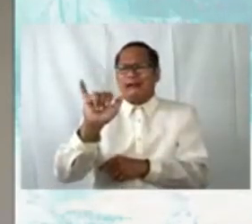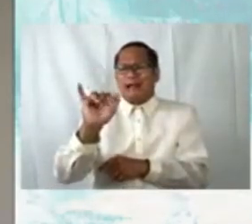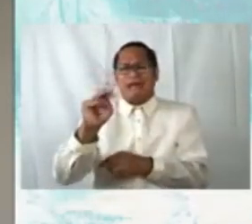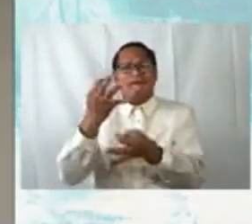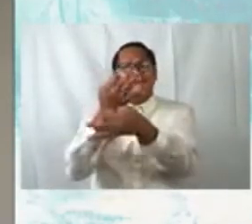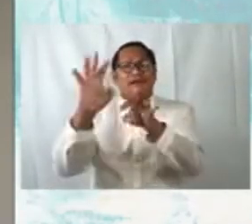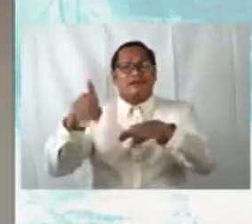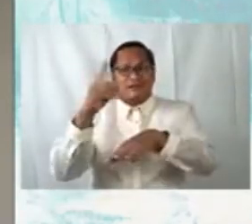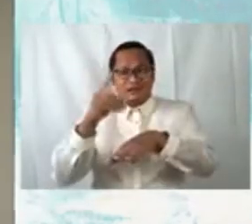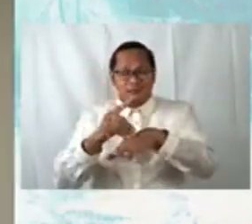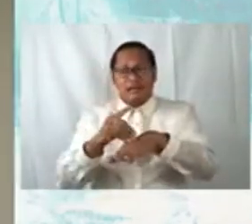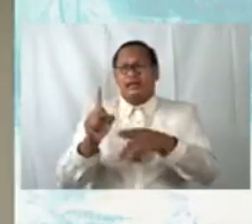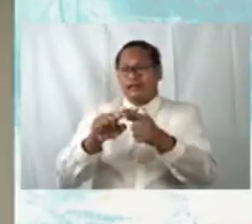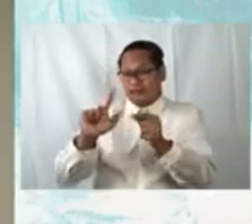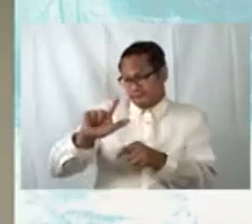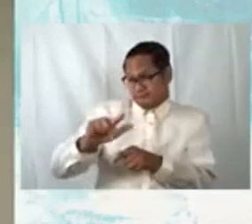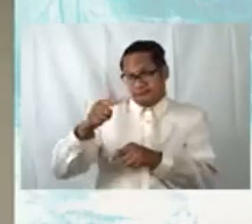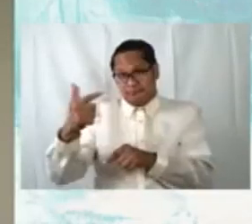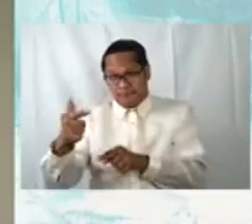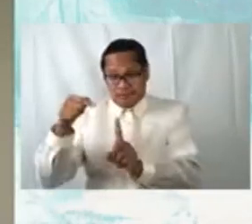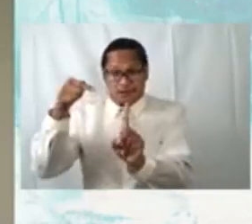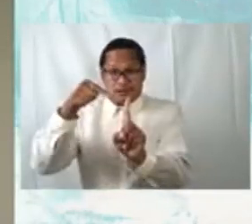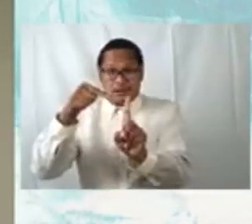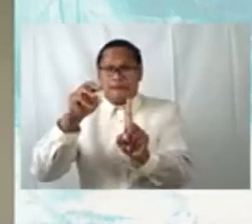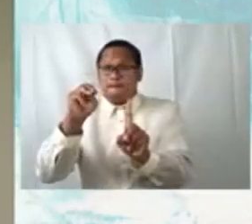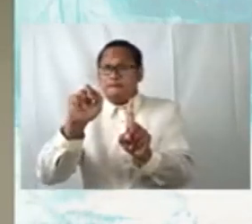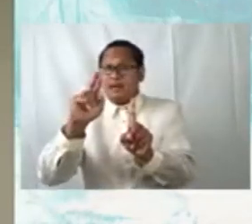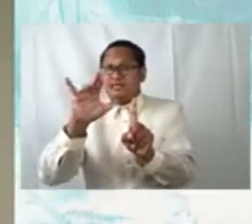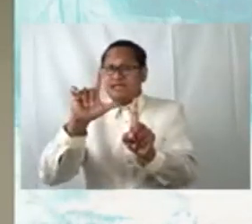Marcelo H. Del Pilar sa kanyang pagsasali ng